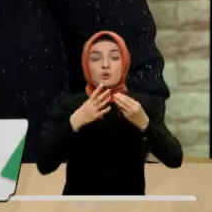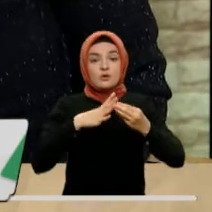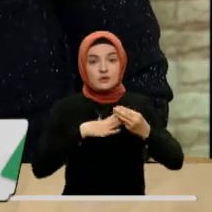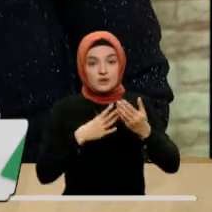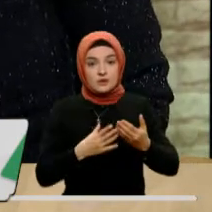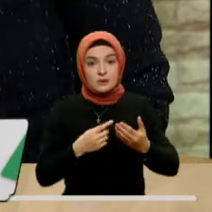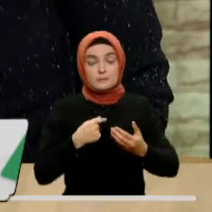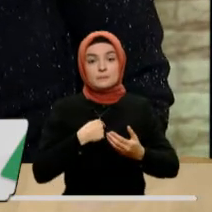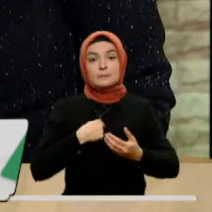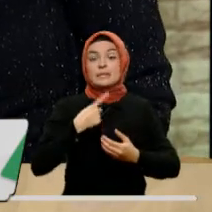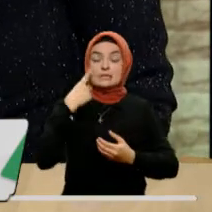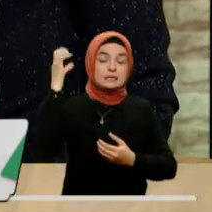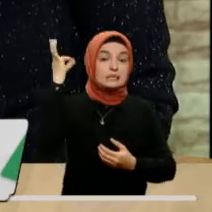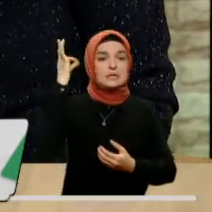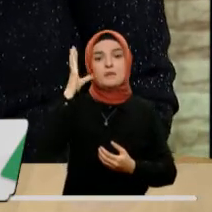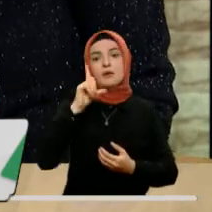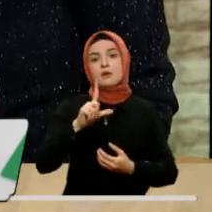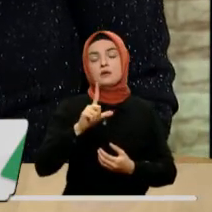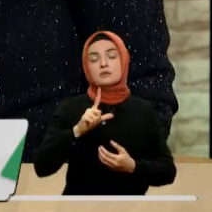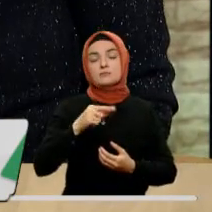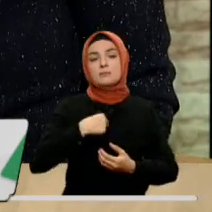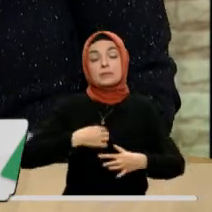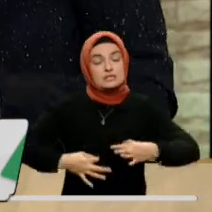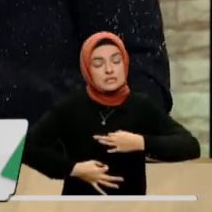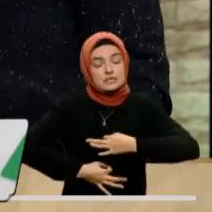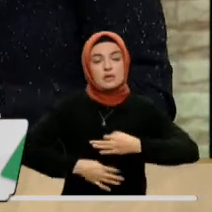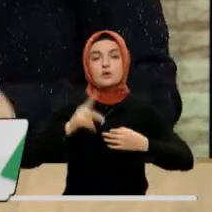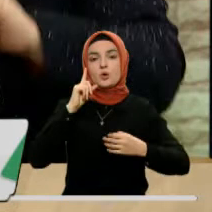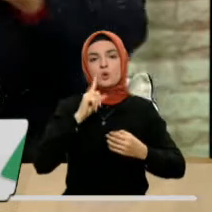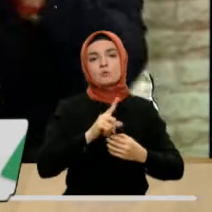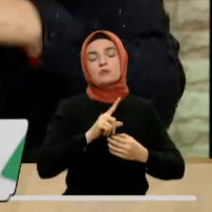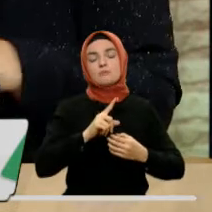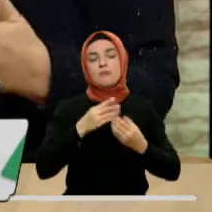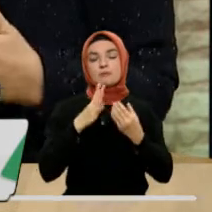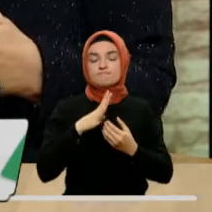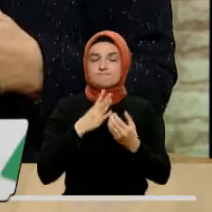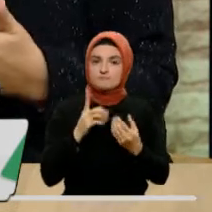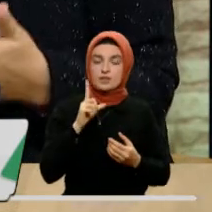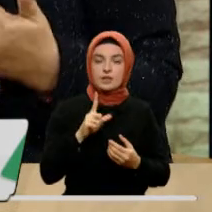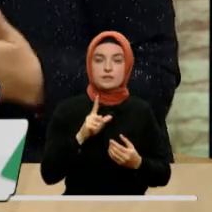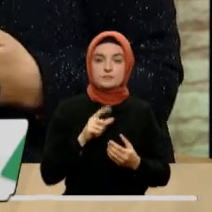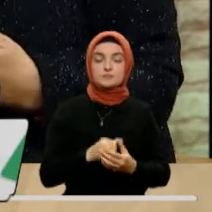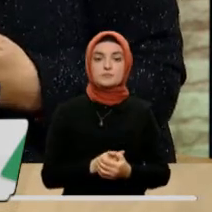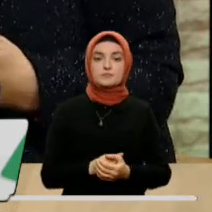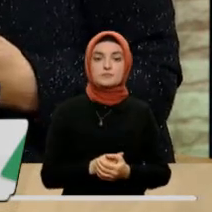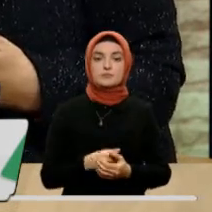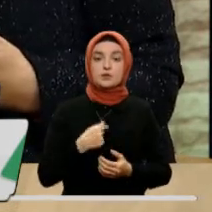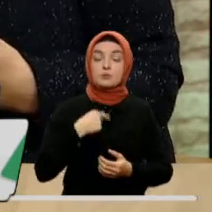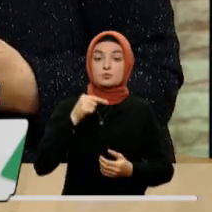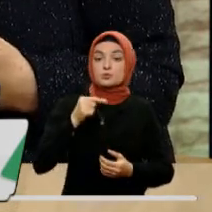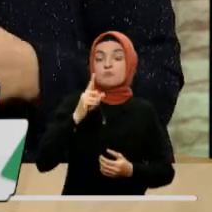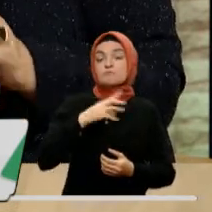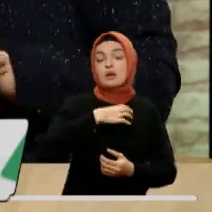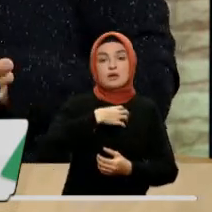dinleyeceksin kızım olarak. Benim kararlarımı sence göstereceksin. Evet, ben, mantıki bakabilecek tabii, birilerinden şimdi, yorum alacağız. Evet, ama şimdi ben de şöyle bir